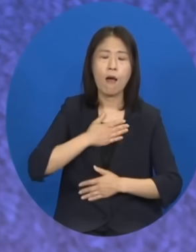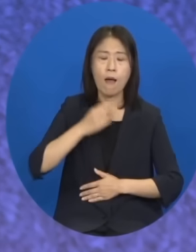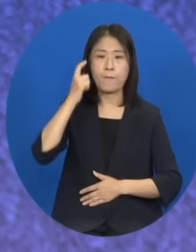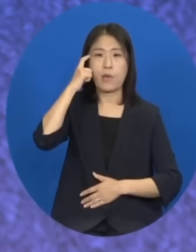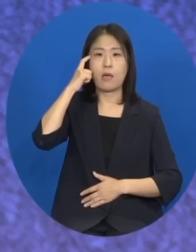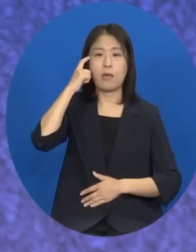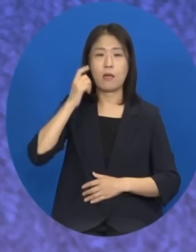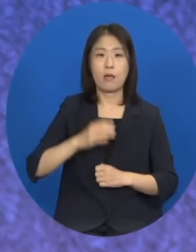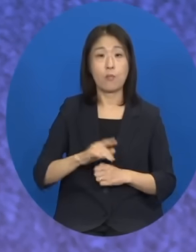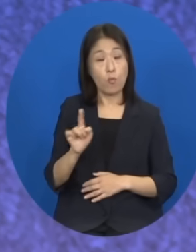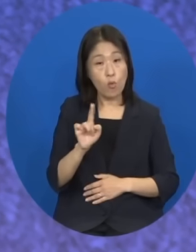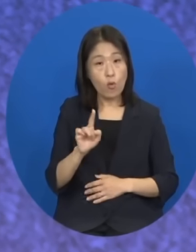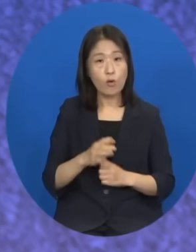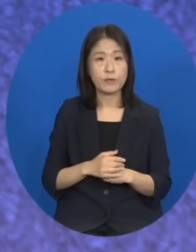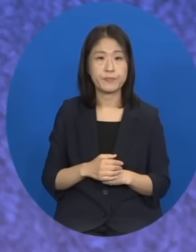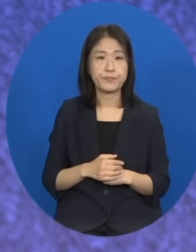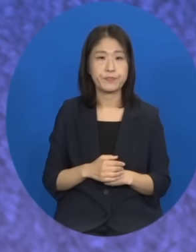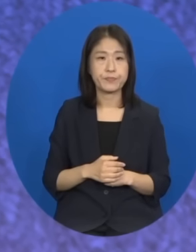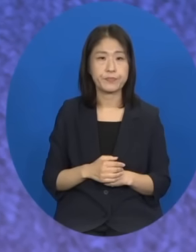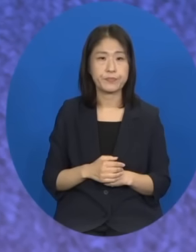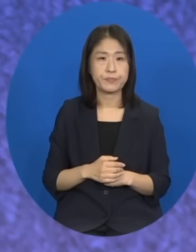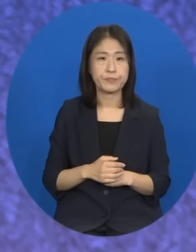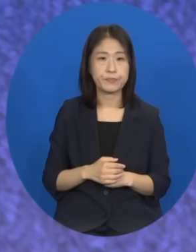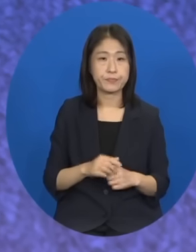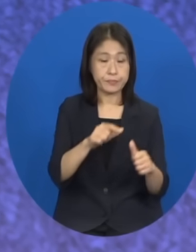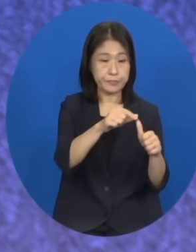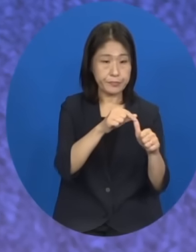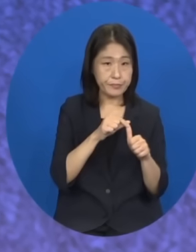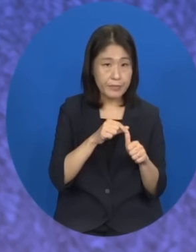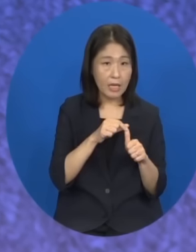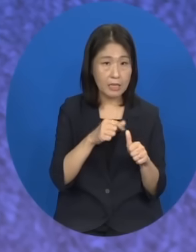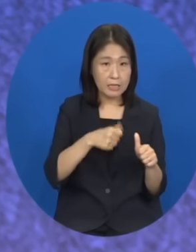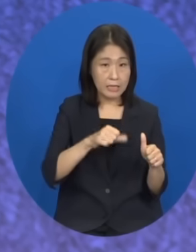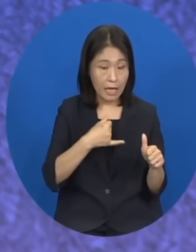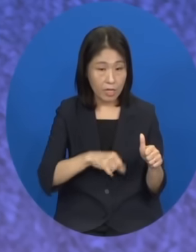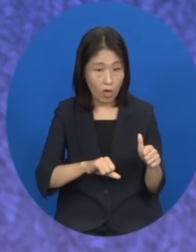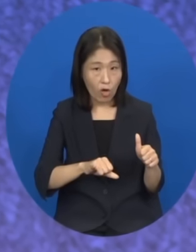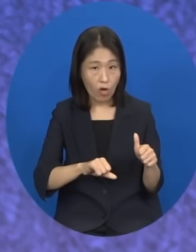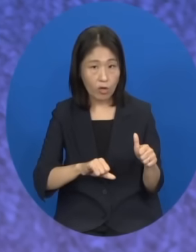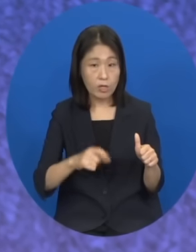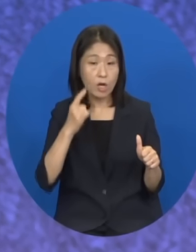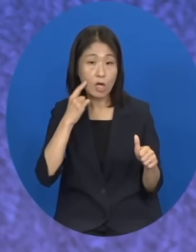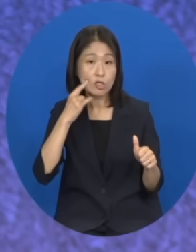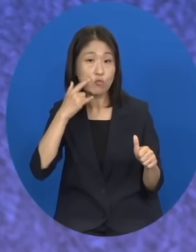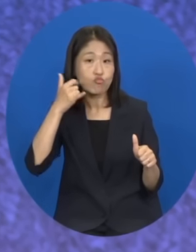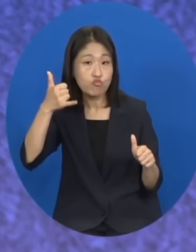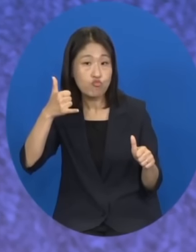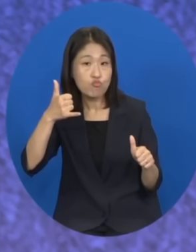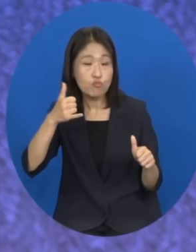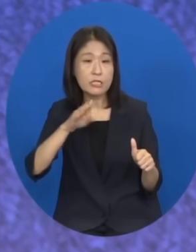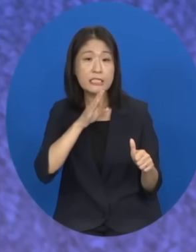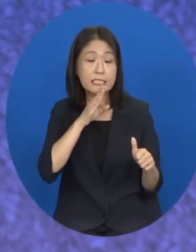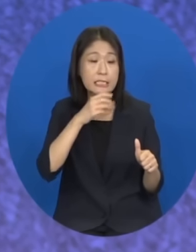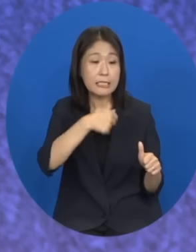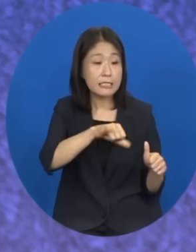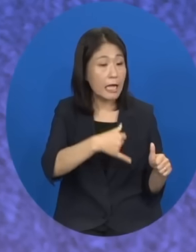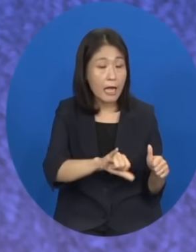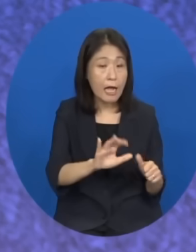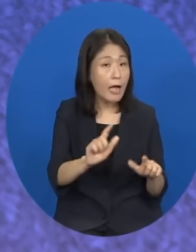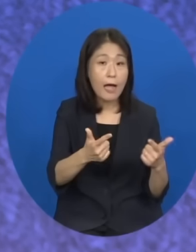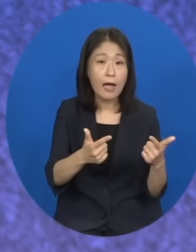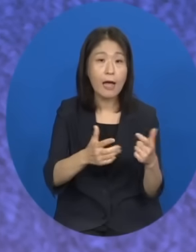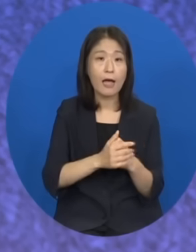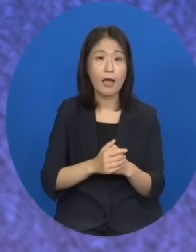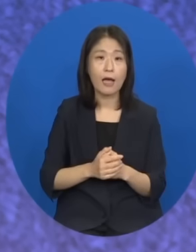하셨어요. 입양된 고아는 그 부모님의 친자식이 아닙니다. 그러니까 그